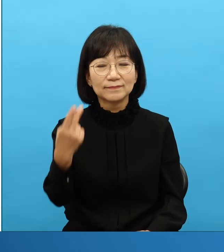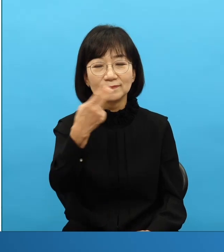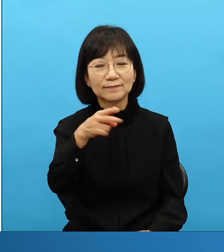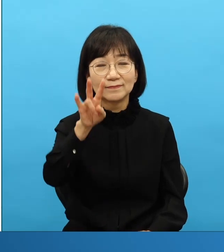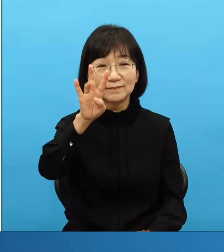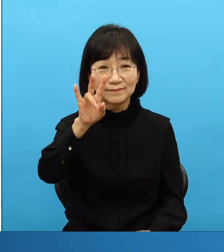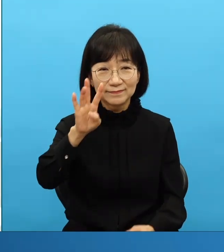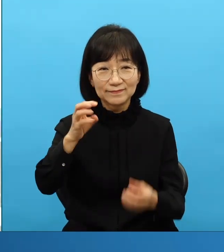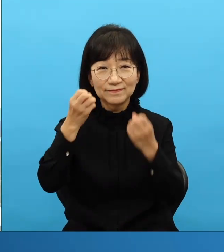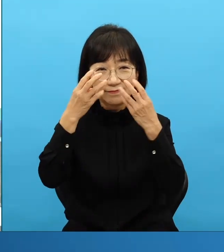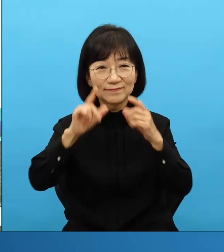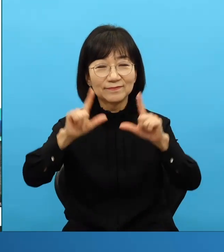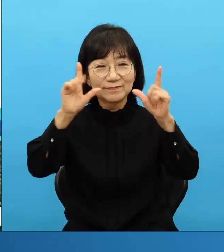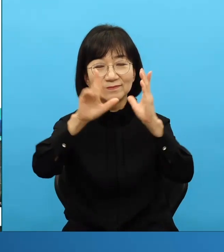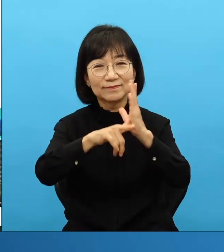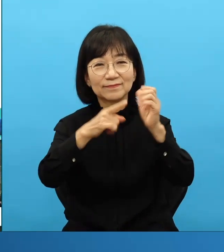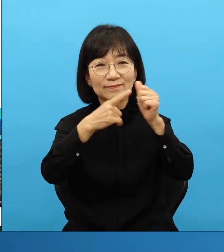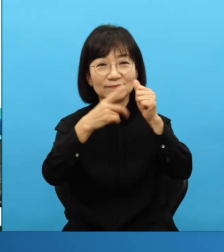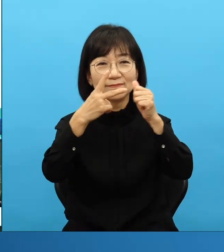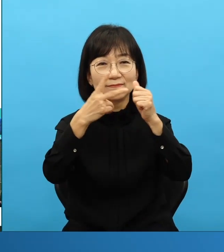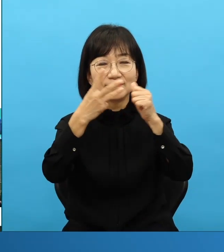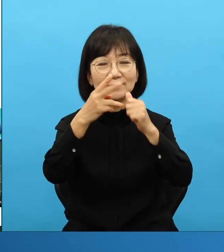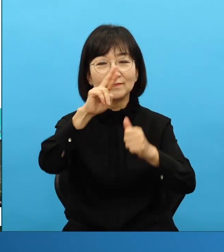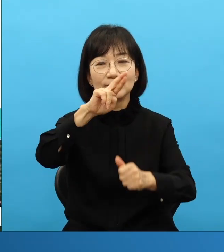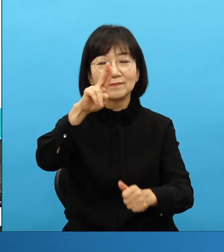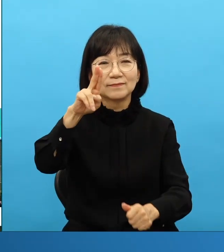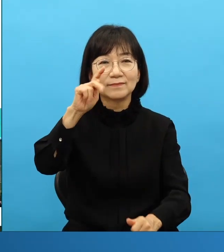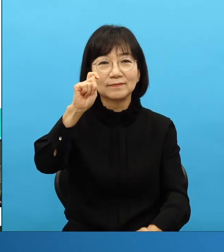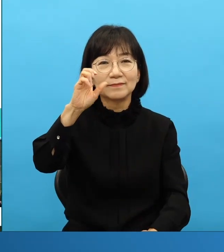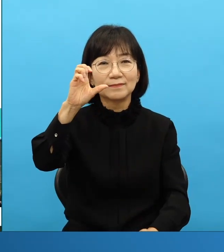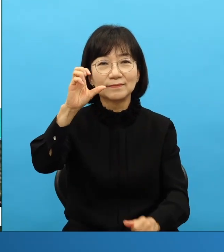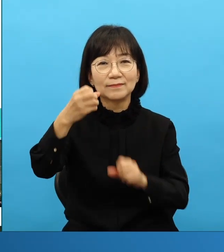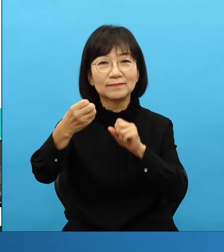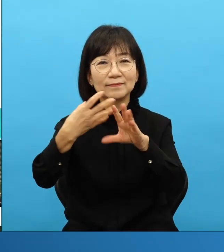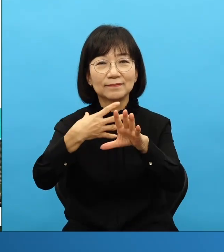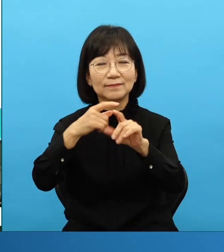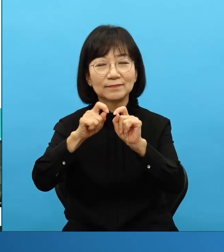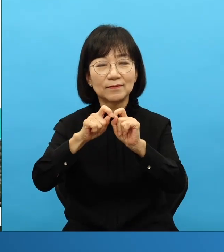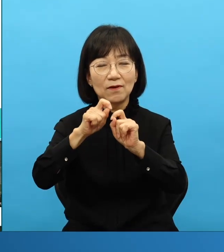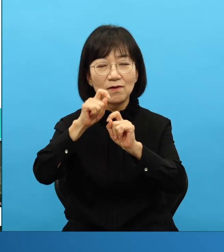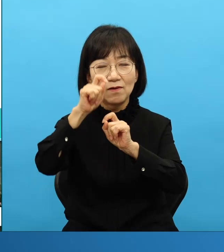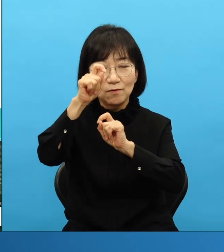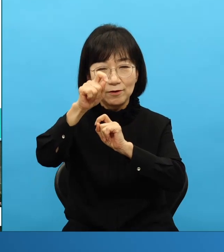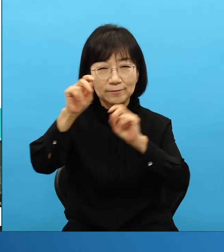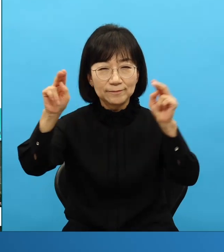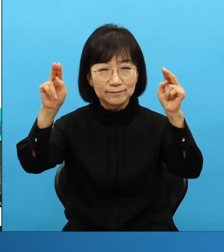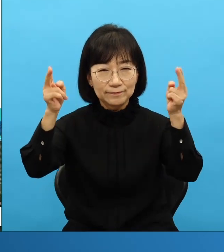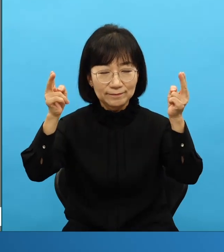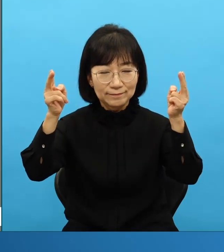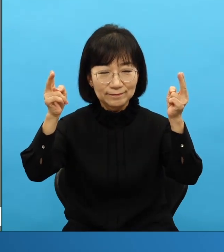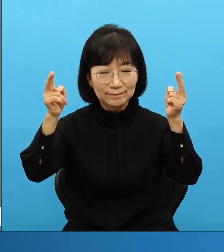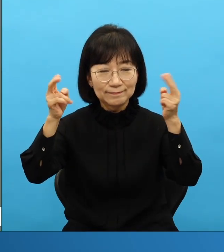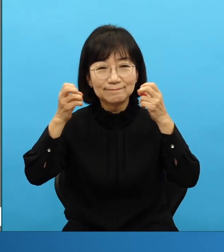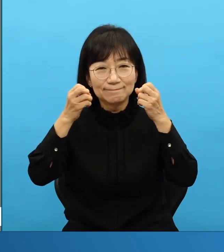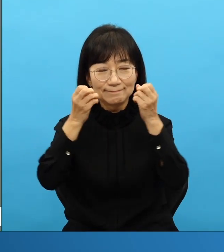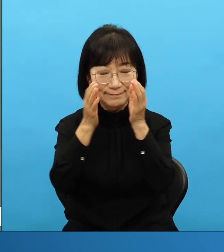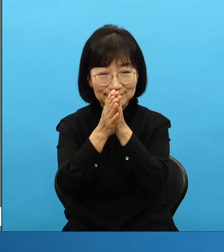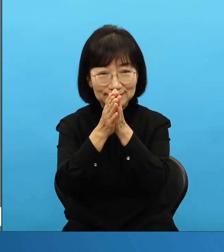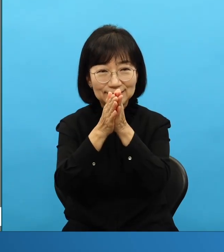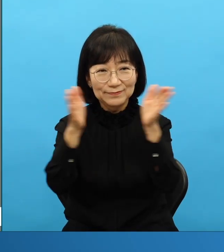(2024년) 새해에는 제123 RUTC 응답의 영원을 표어로 성취될 언약의 여정을 걷습니다. 류광수 목사가